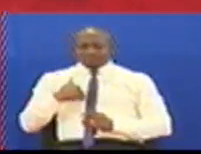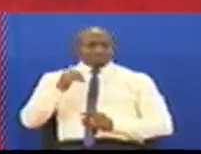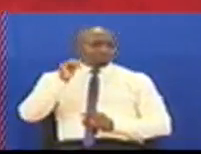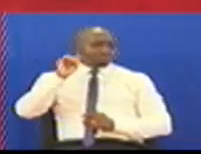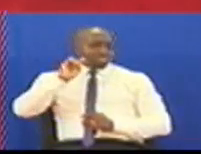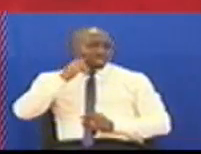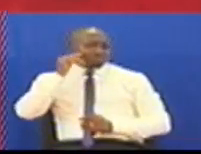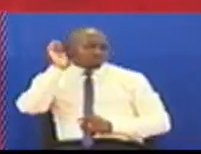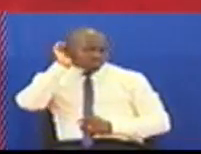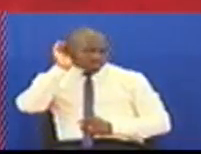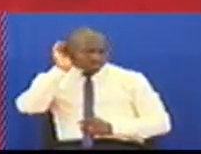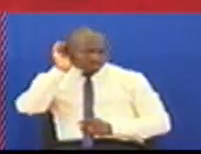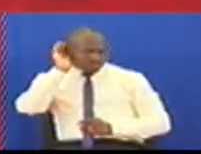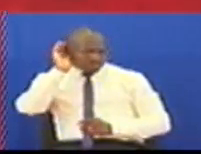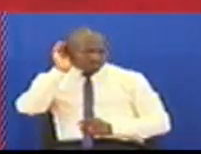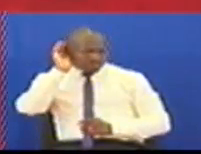kusikiliza